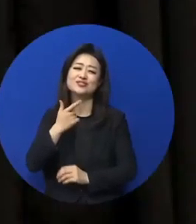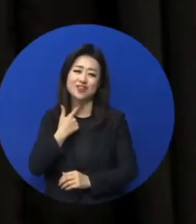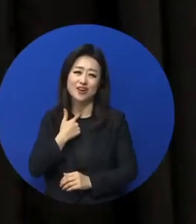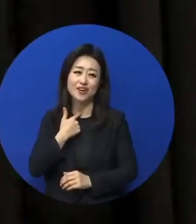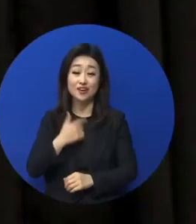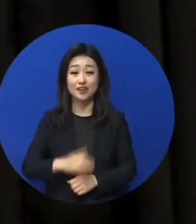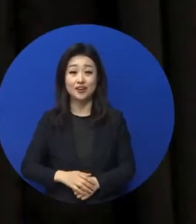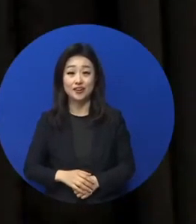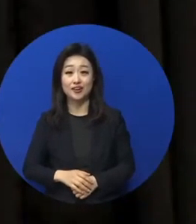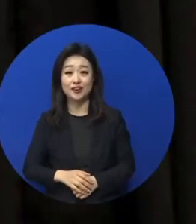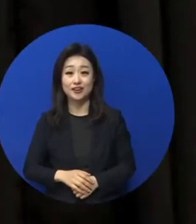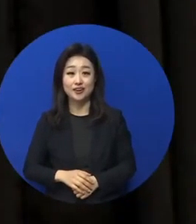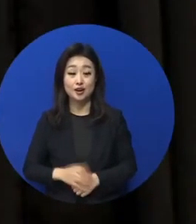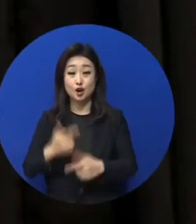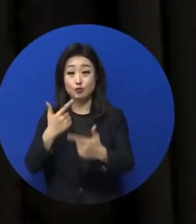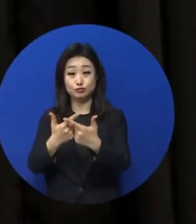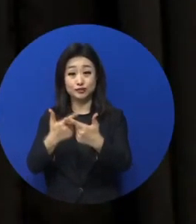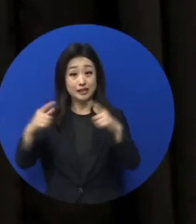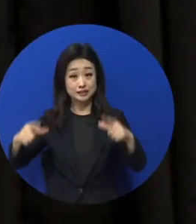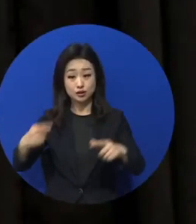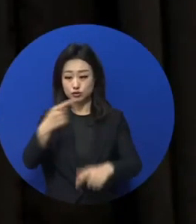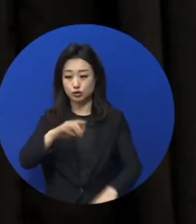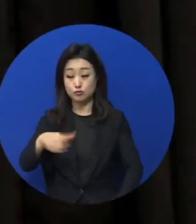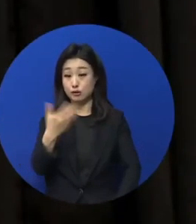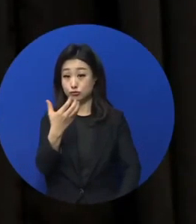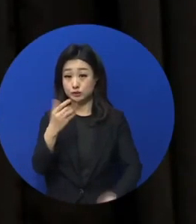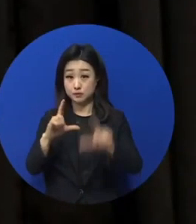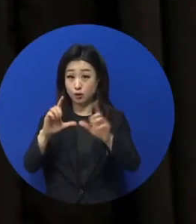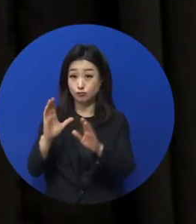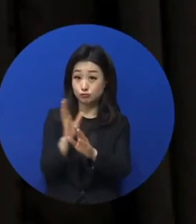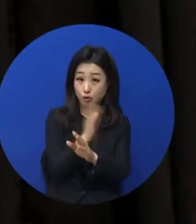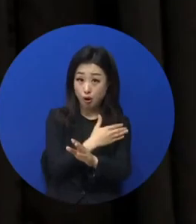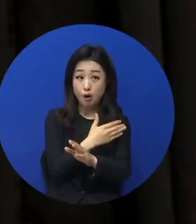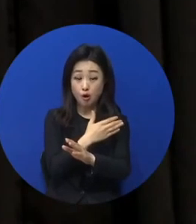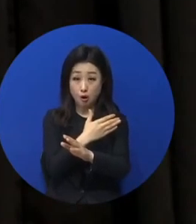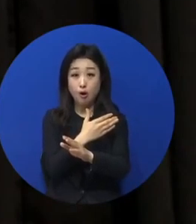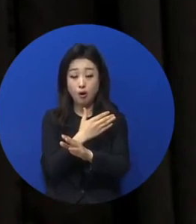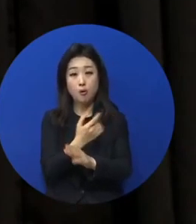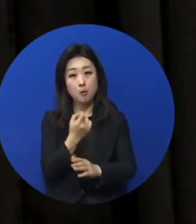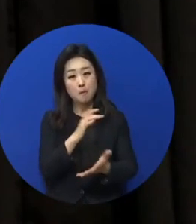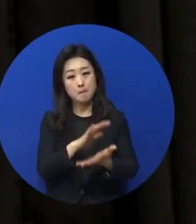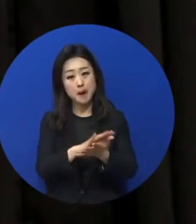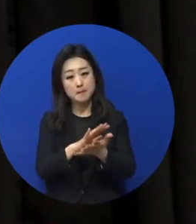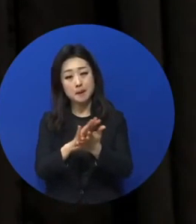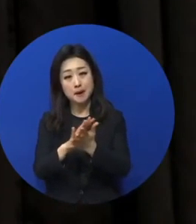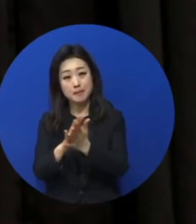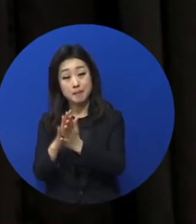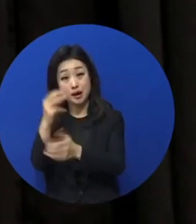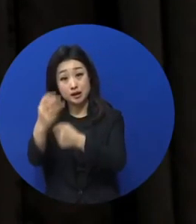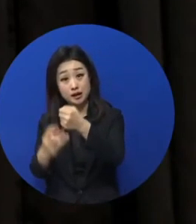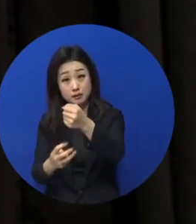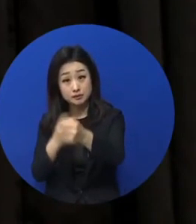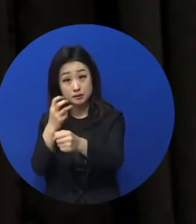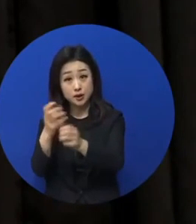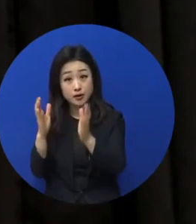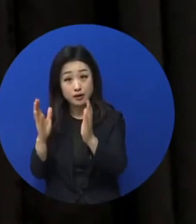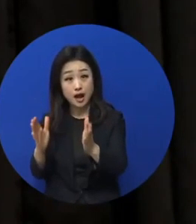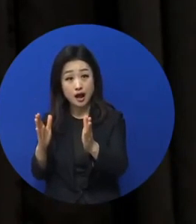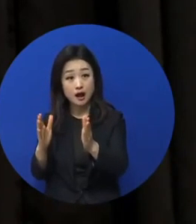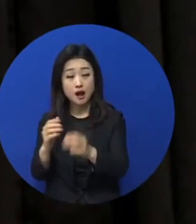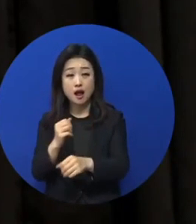민주화의 성지였던 부산은 1990년부터 그렇게 변했습니다. 무려 30년 동안